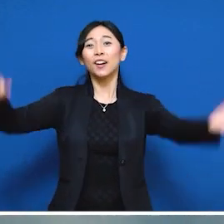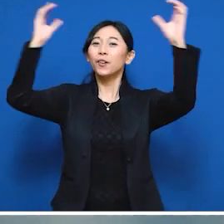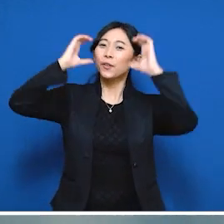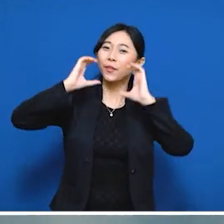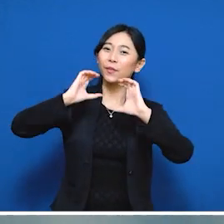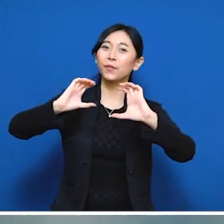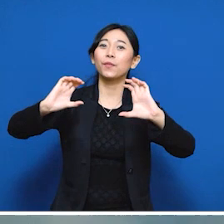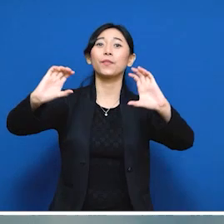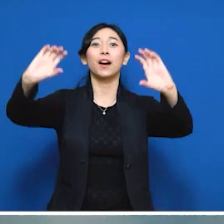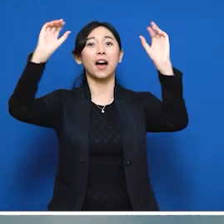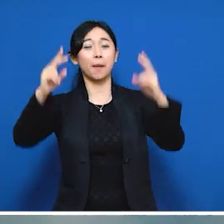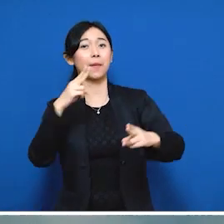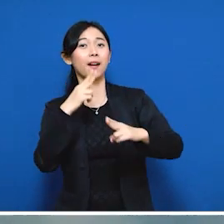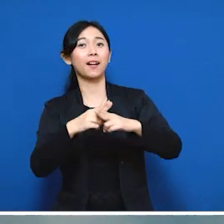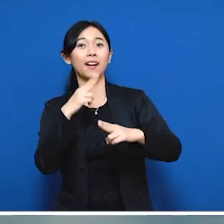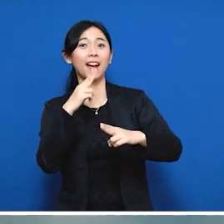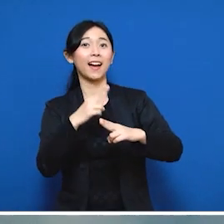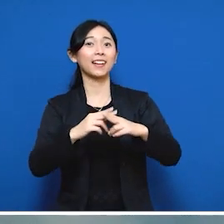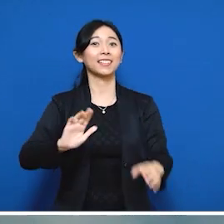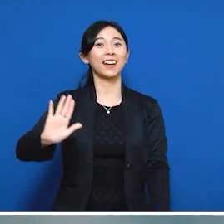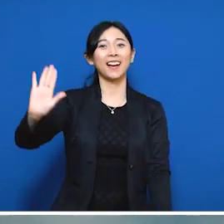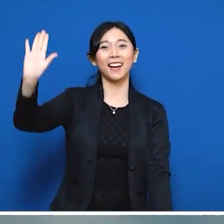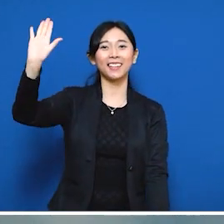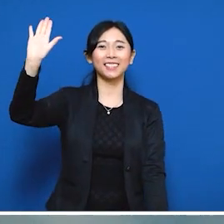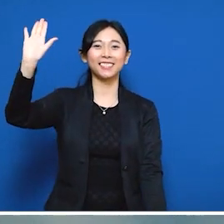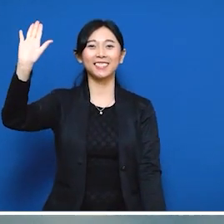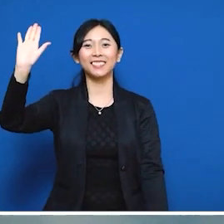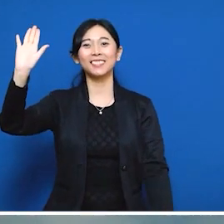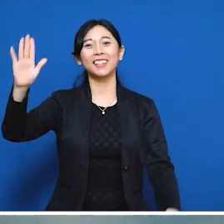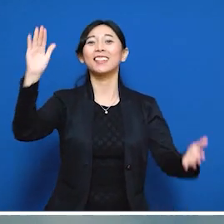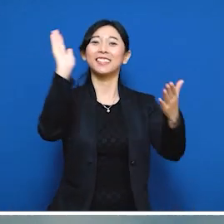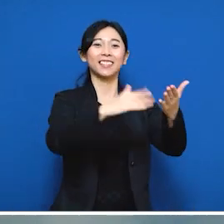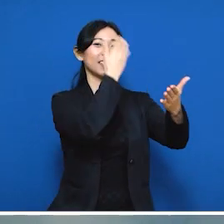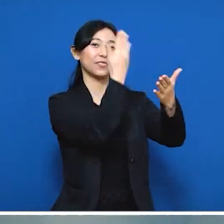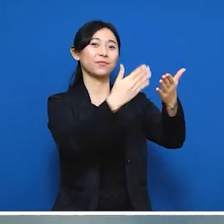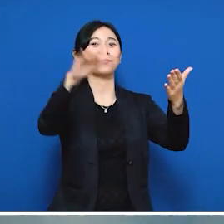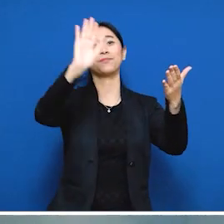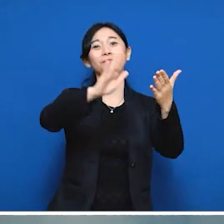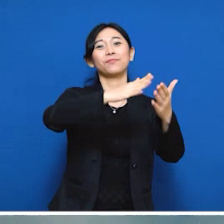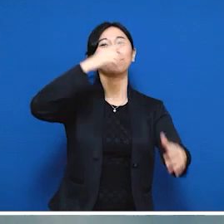Bersyukurlah pada Tuhan, serukanlah nama-Nya, bernyanyi